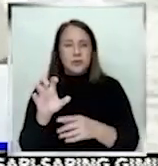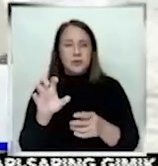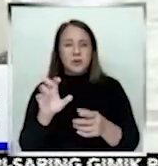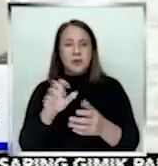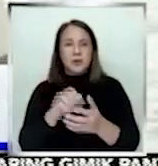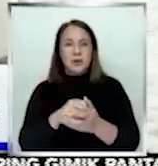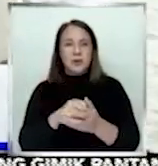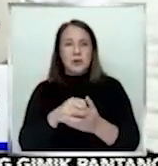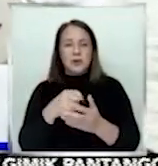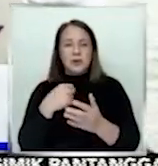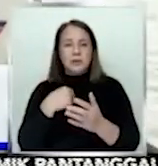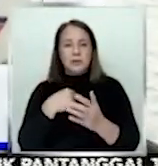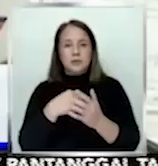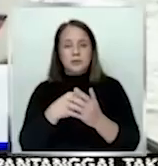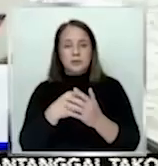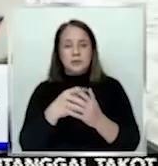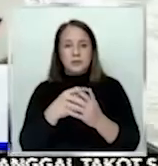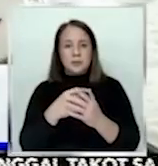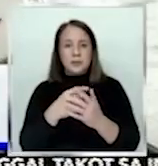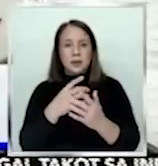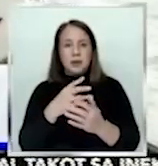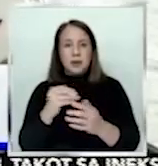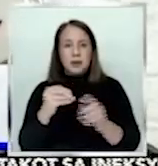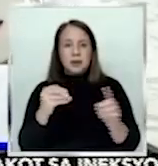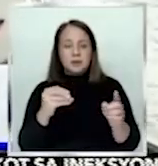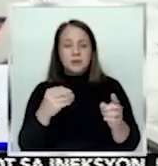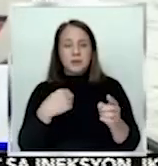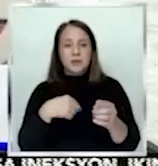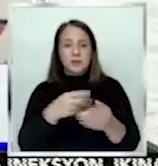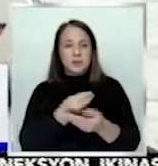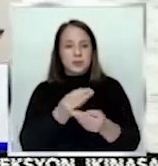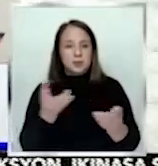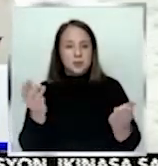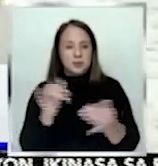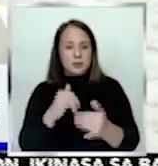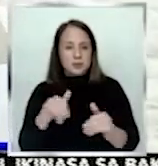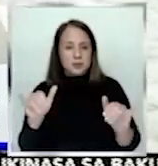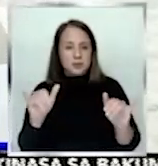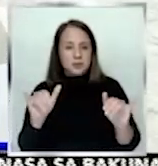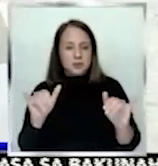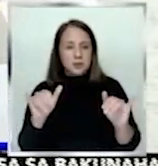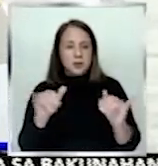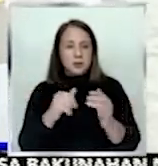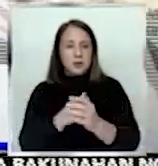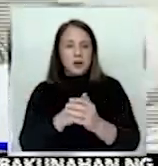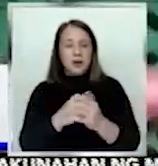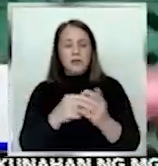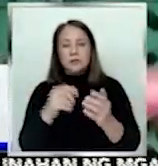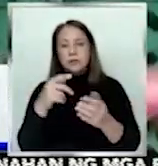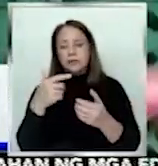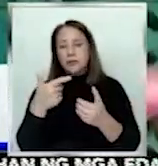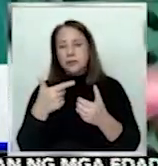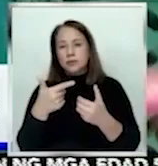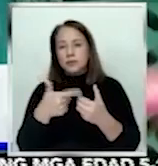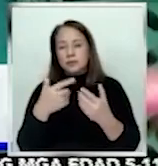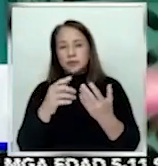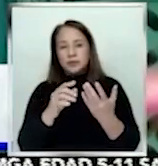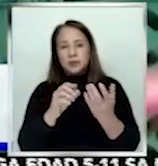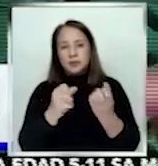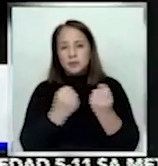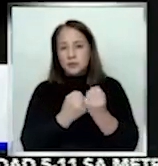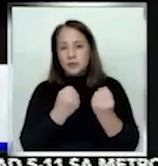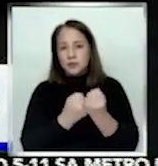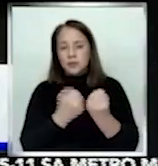wells at nagbigay din po kami, binigyan din po namin sila ng fuel subsidy para dun sa mga deep wells na yon. Ayon sa